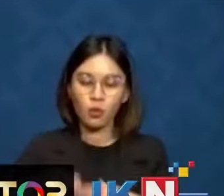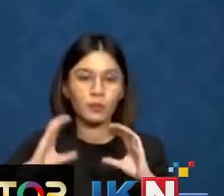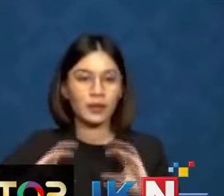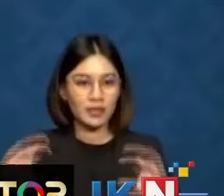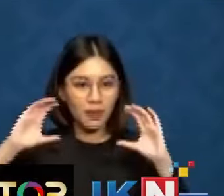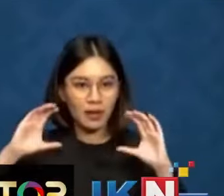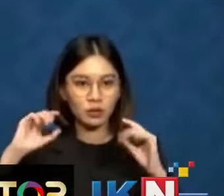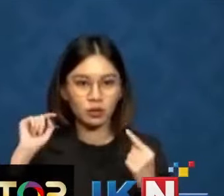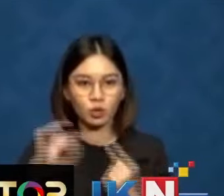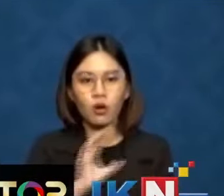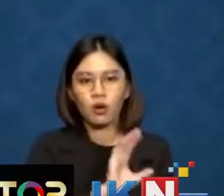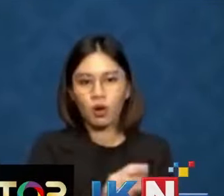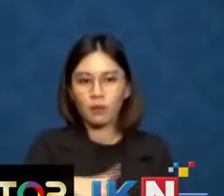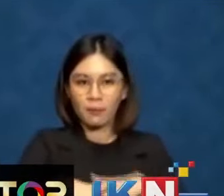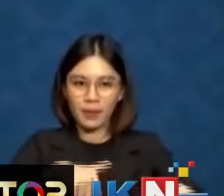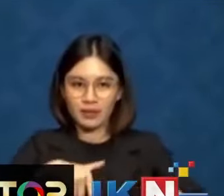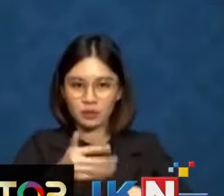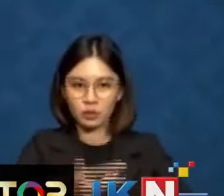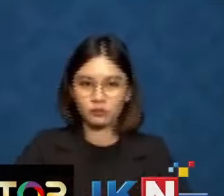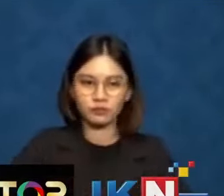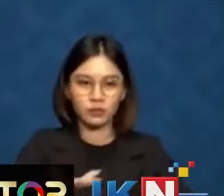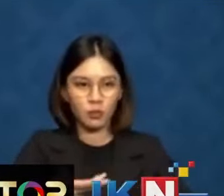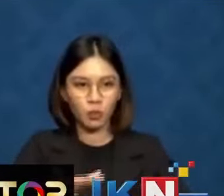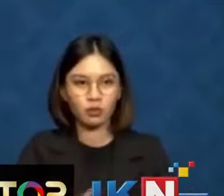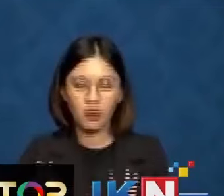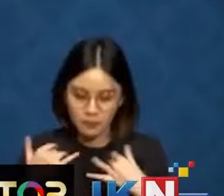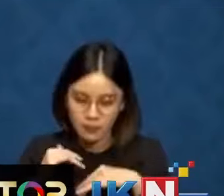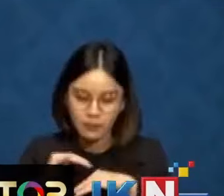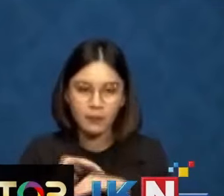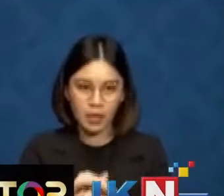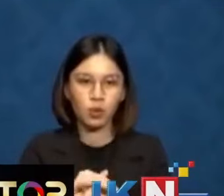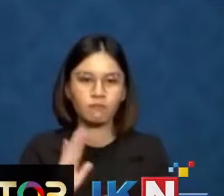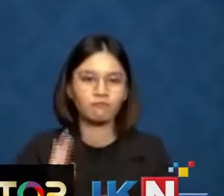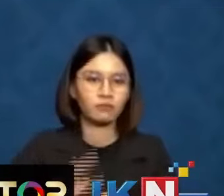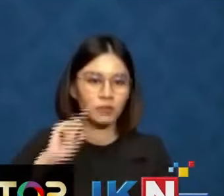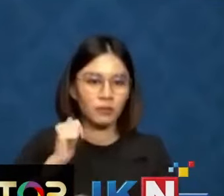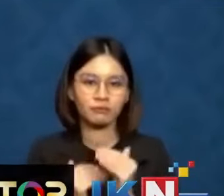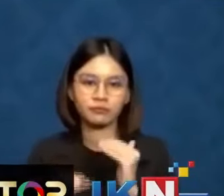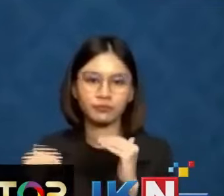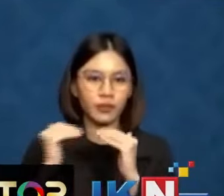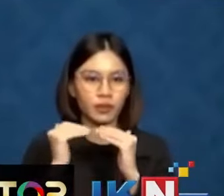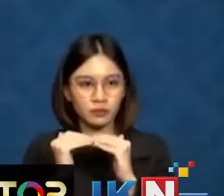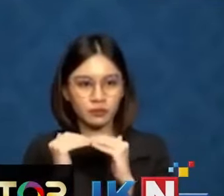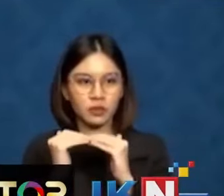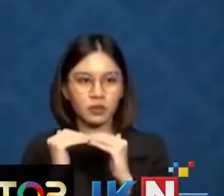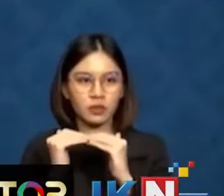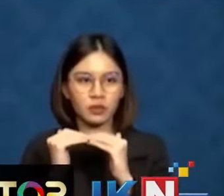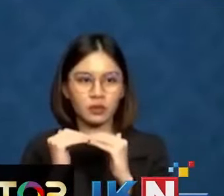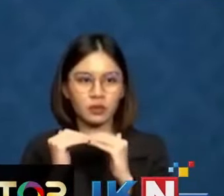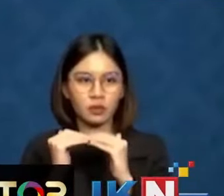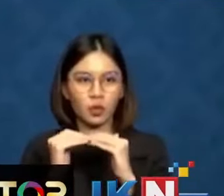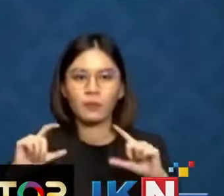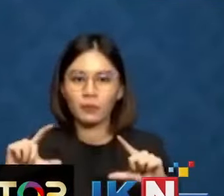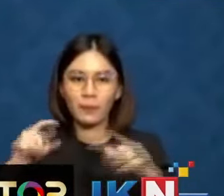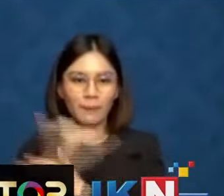ให้เป็นรัฐบาลของพี่น้องประชาชนมาร่วมกันนะครับสร้างศักยภาพให้ทัดเทียมกับชั้นนำประเท